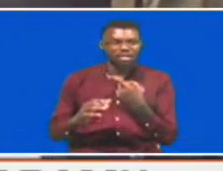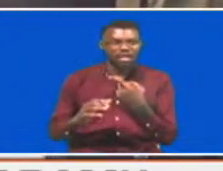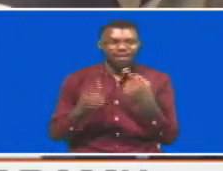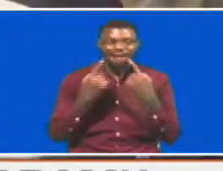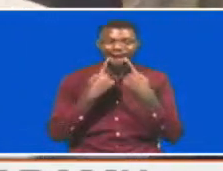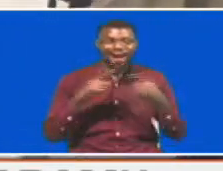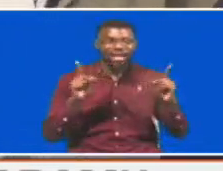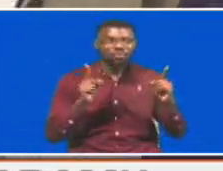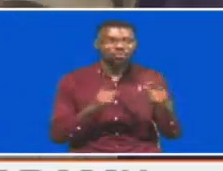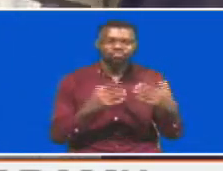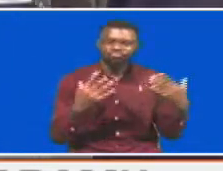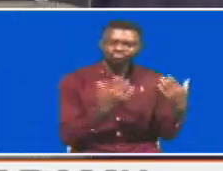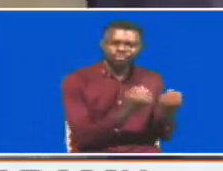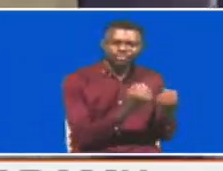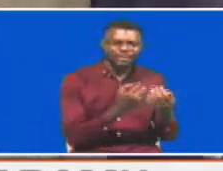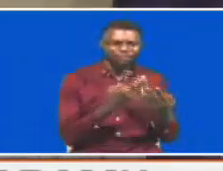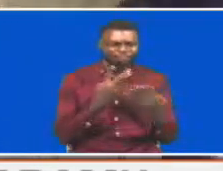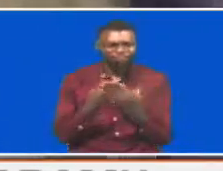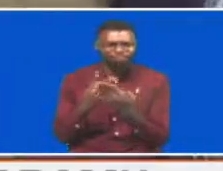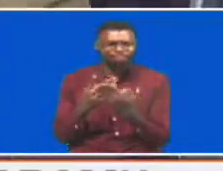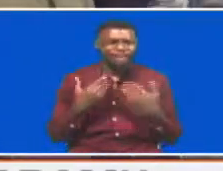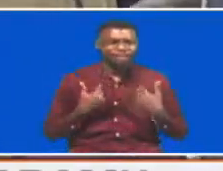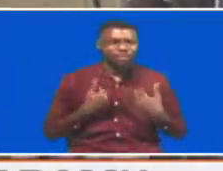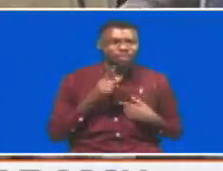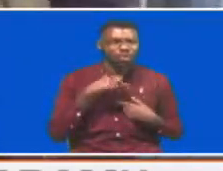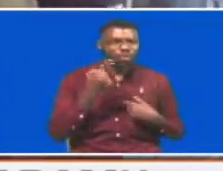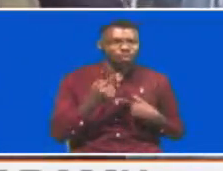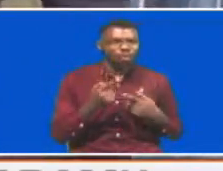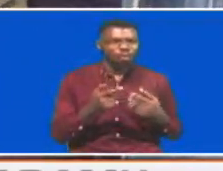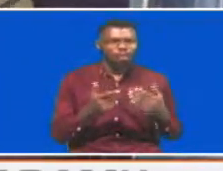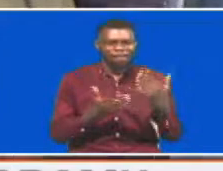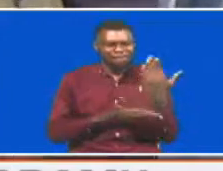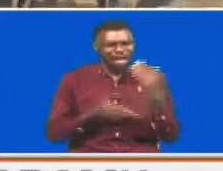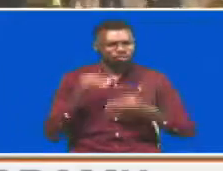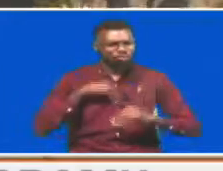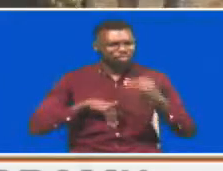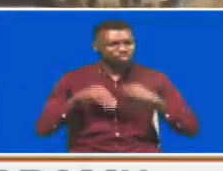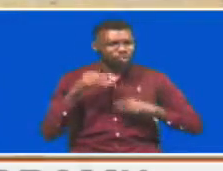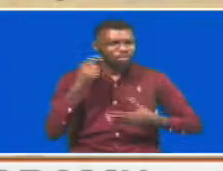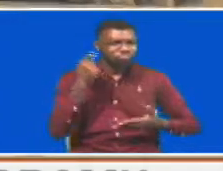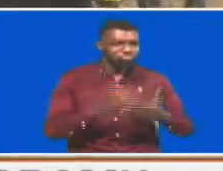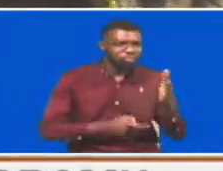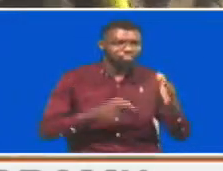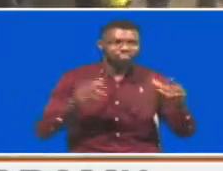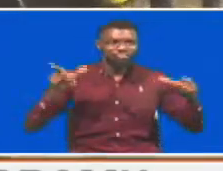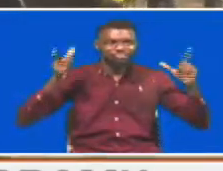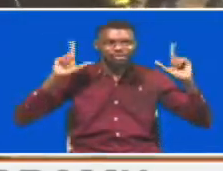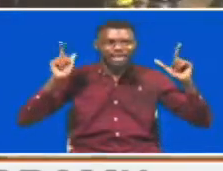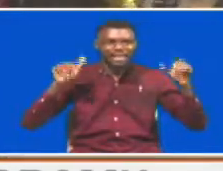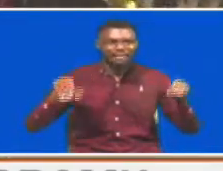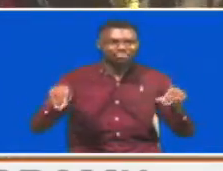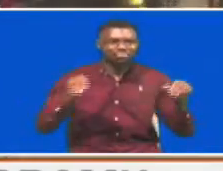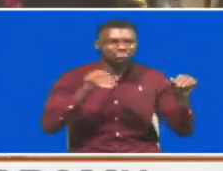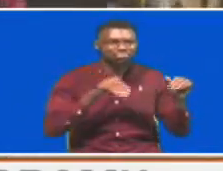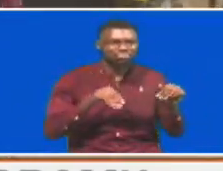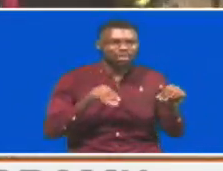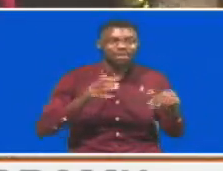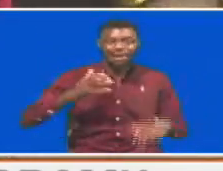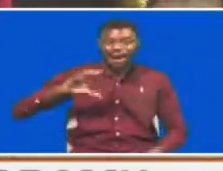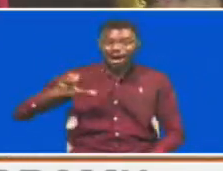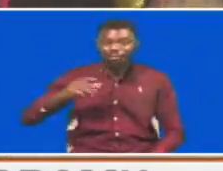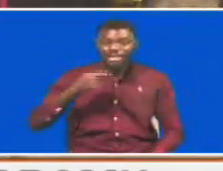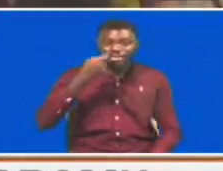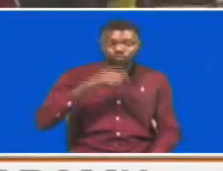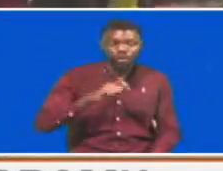mbaroni baadhi ya watu binafsi wanaoendesha shughuli haramu ya kutoza kodi lori za kubeba mchanga katika kaunti